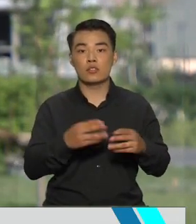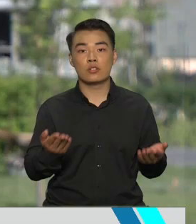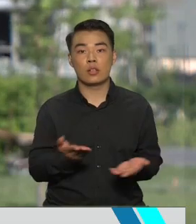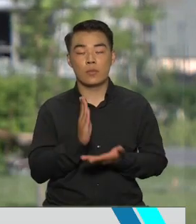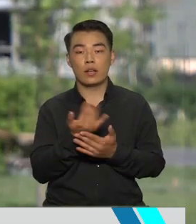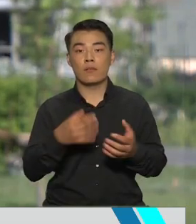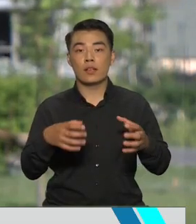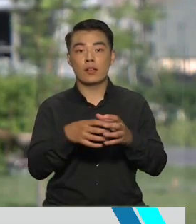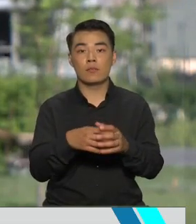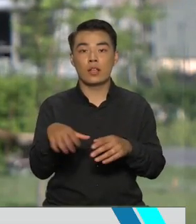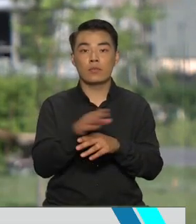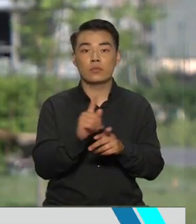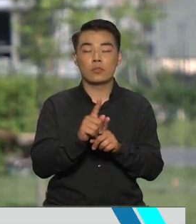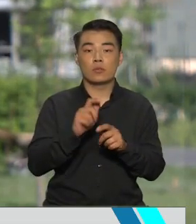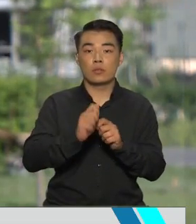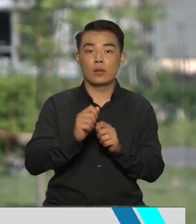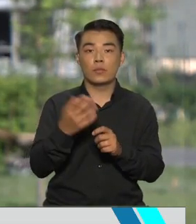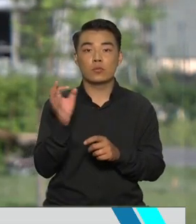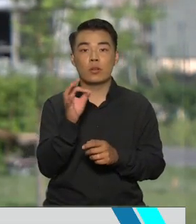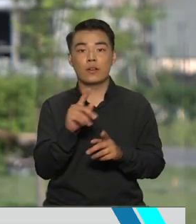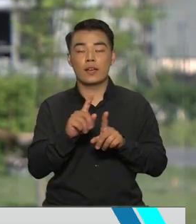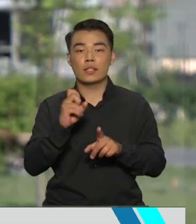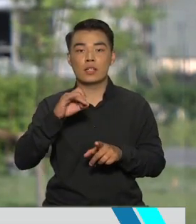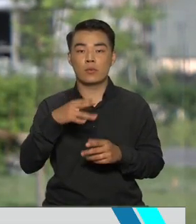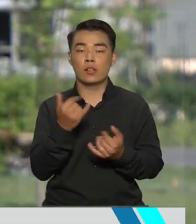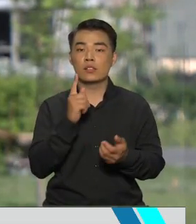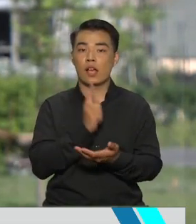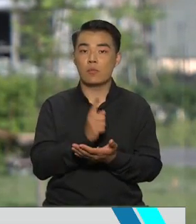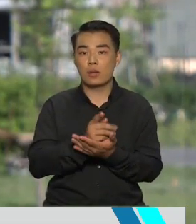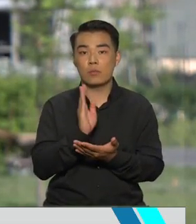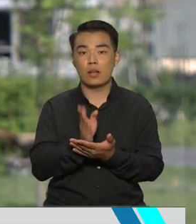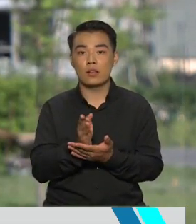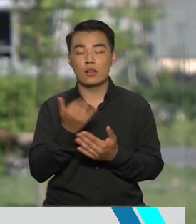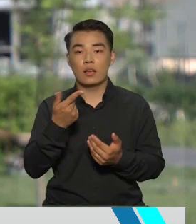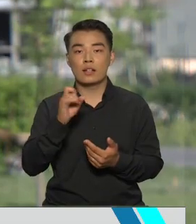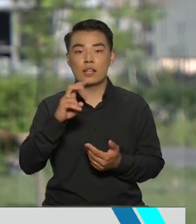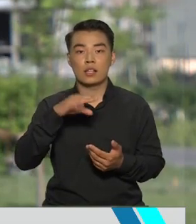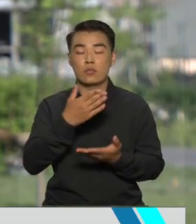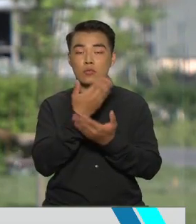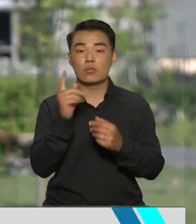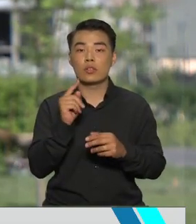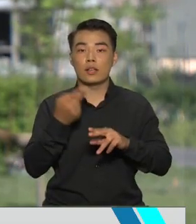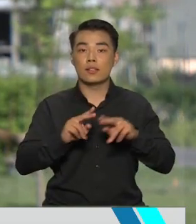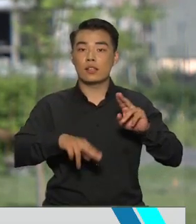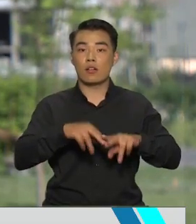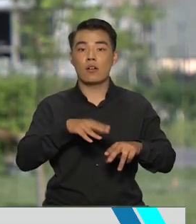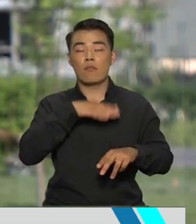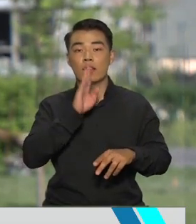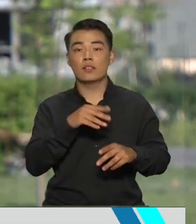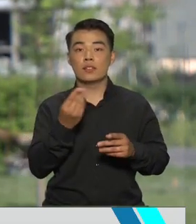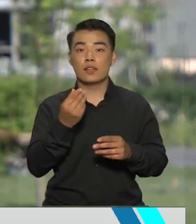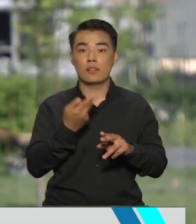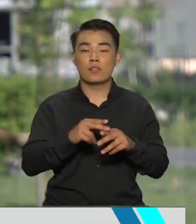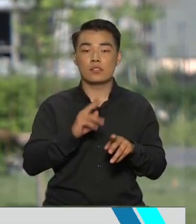фирм привлекали деньги дольщиков на нулевом этапе, что категорически запрещено, потому что не было гарантий тому, что у застройщика хватит денег на завершение